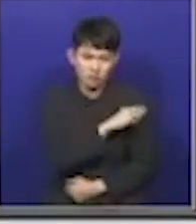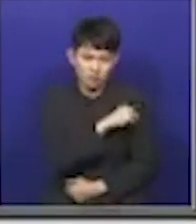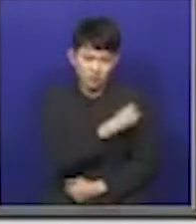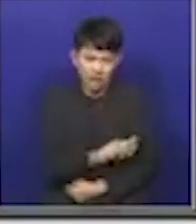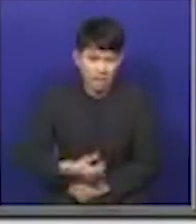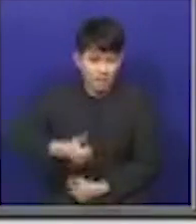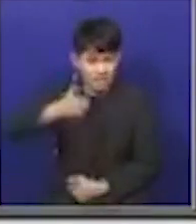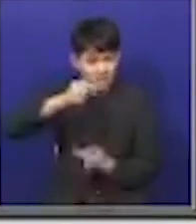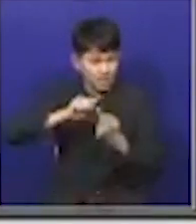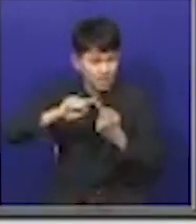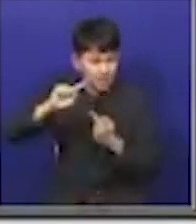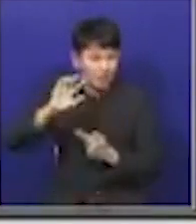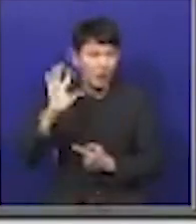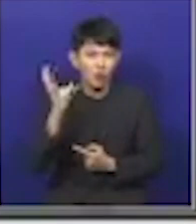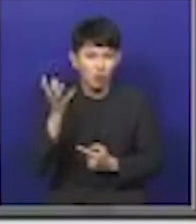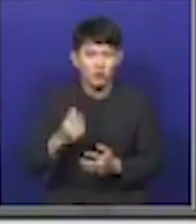ครับ